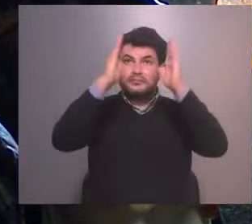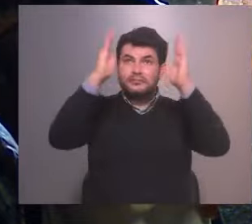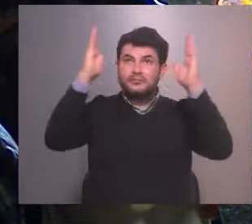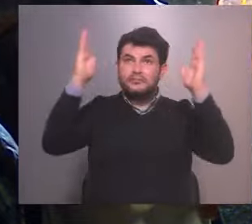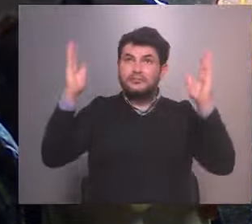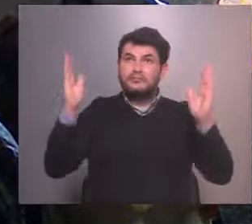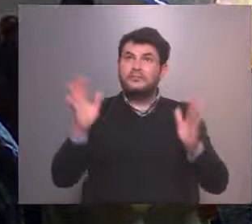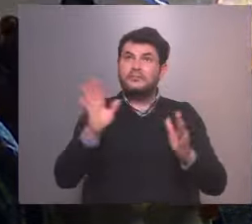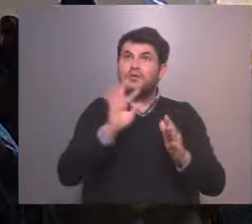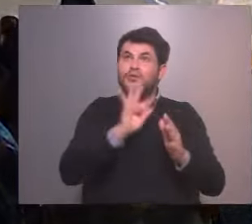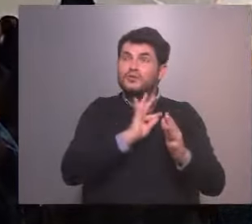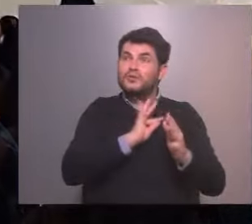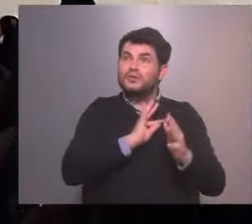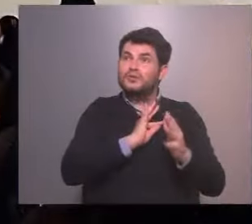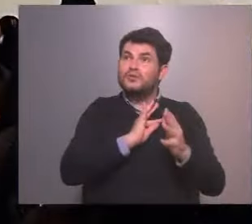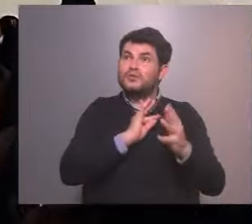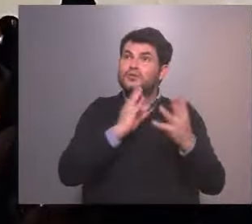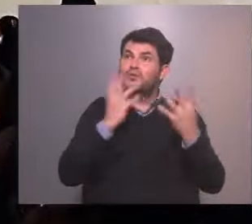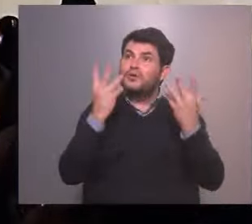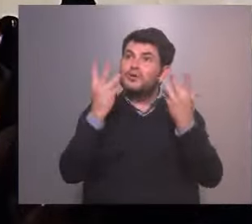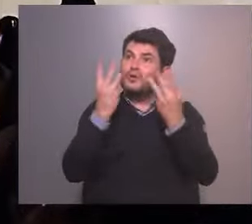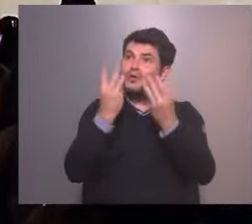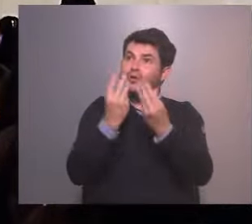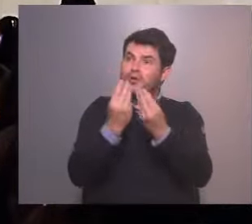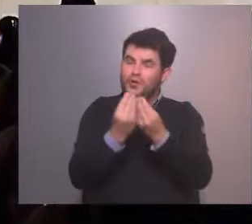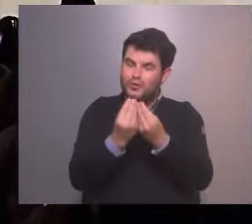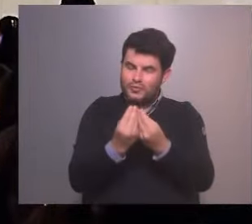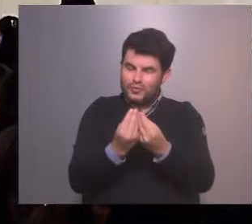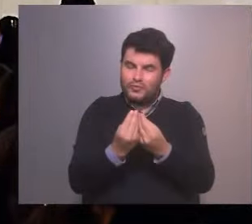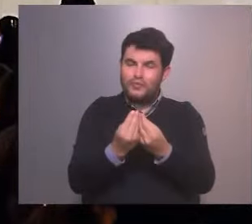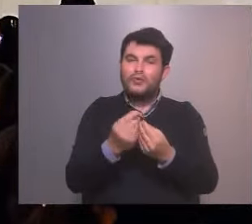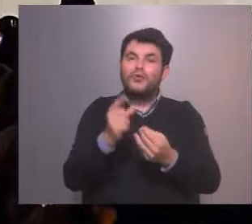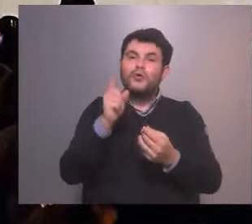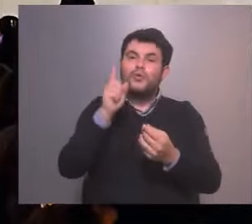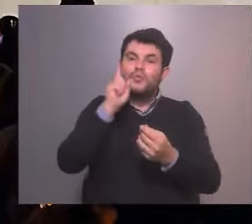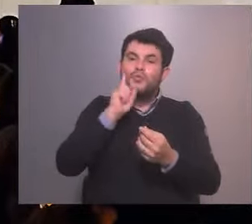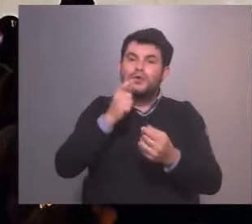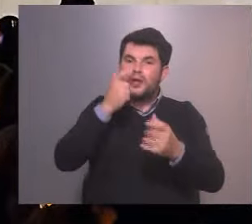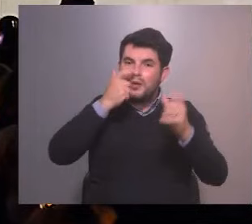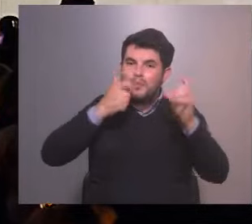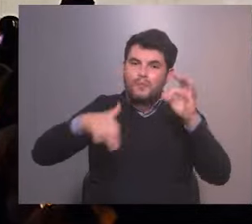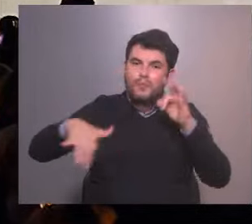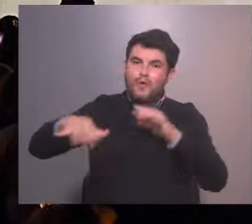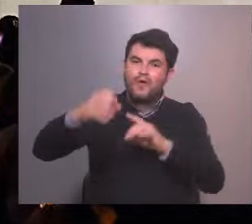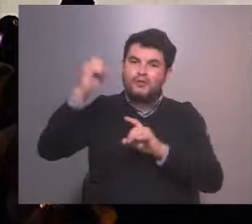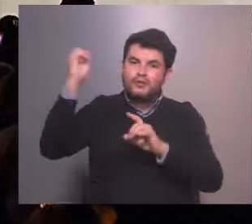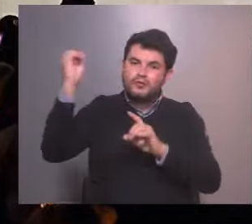e benedetto il frutto del tuo seno, Gesù.